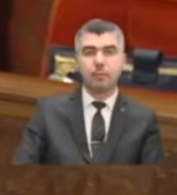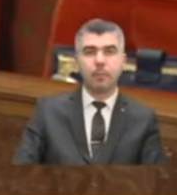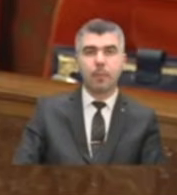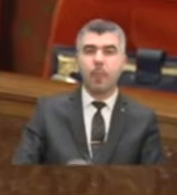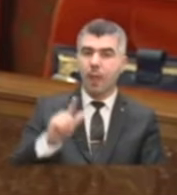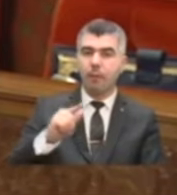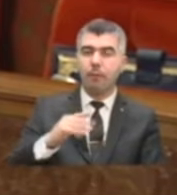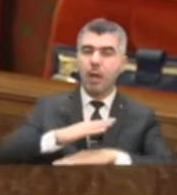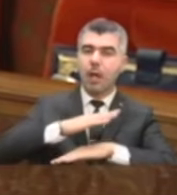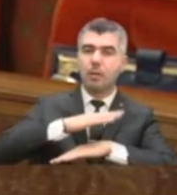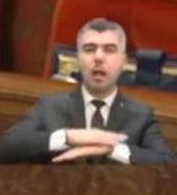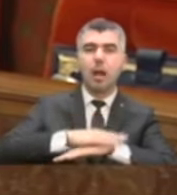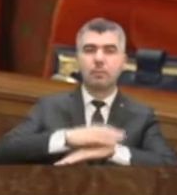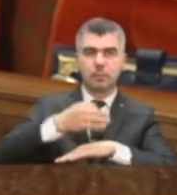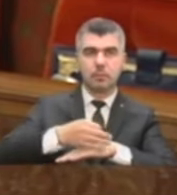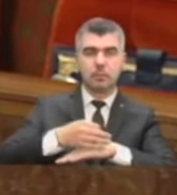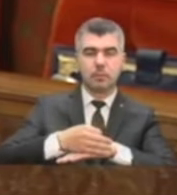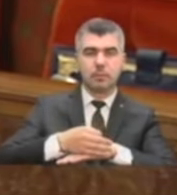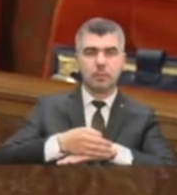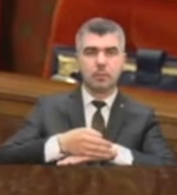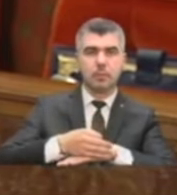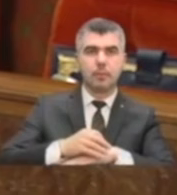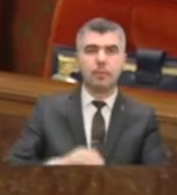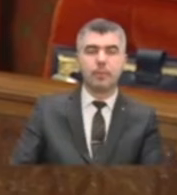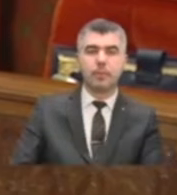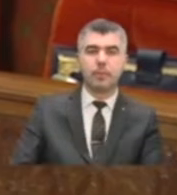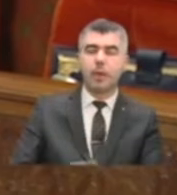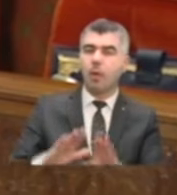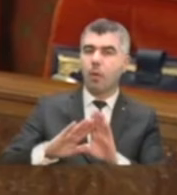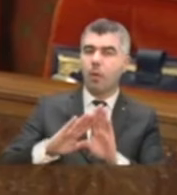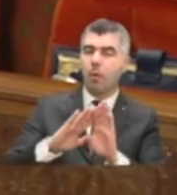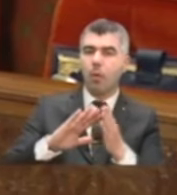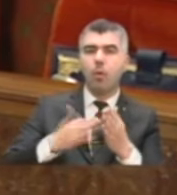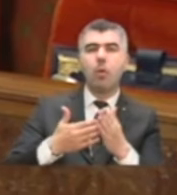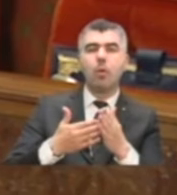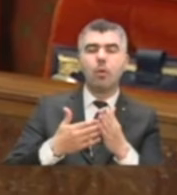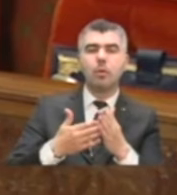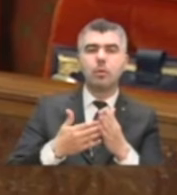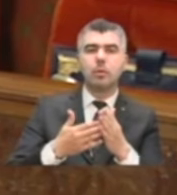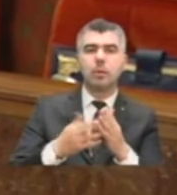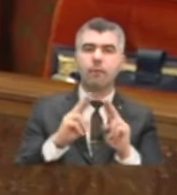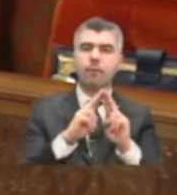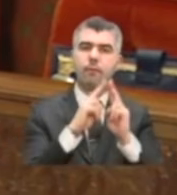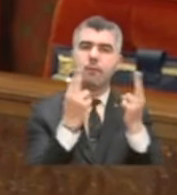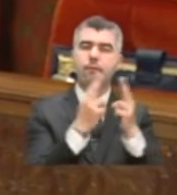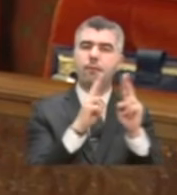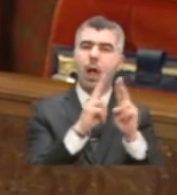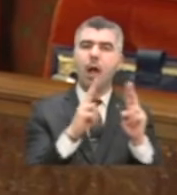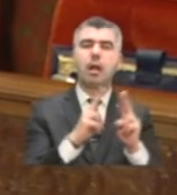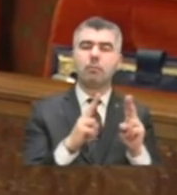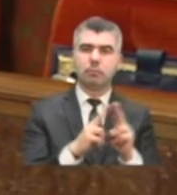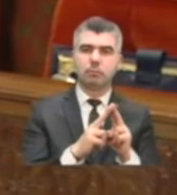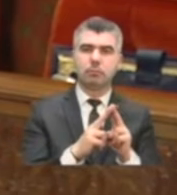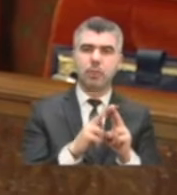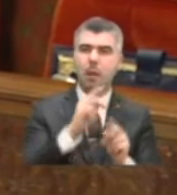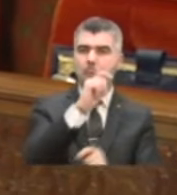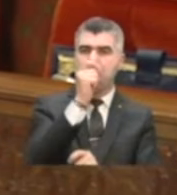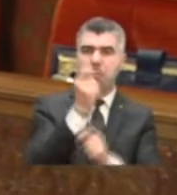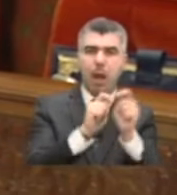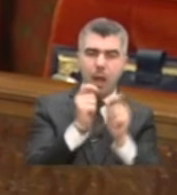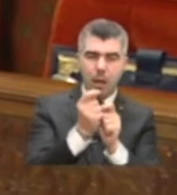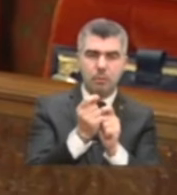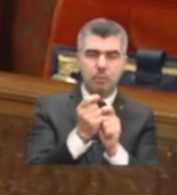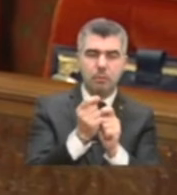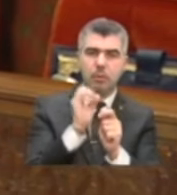تحترم جميع، اسمح لي، تتحترم جميع المعايير الدولية المعمول بها من تصميم إلى